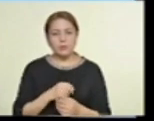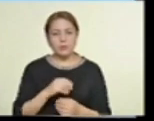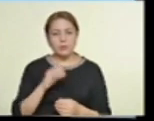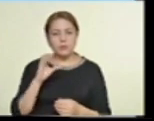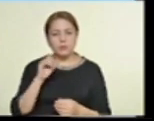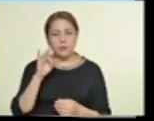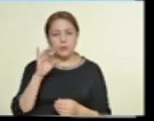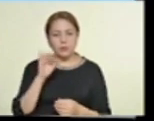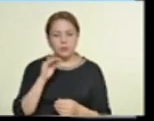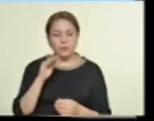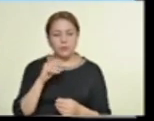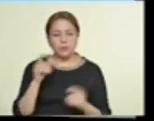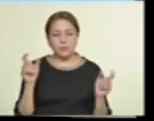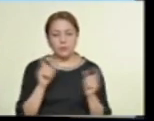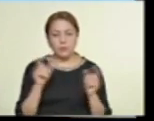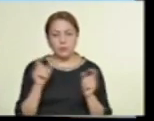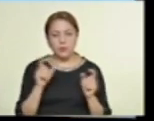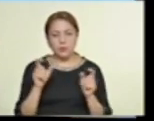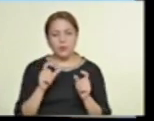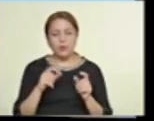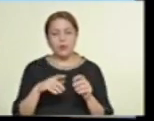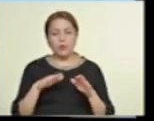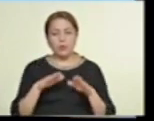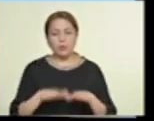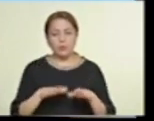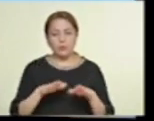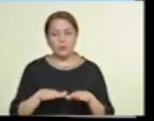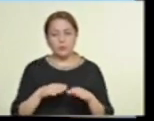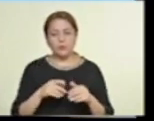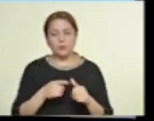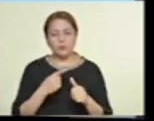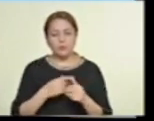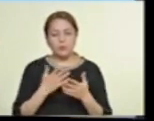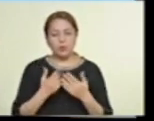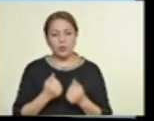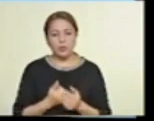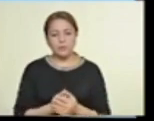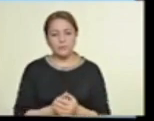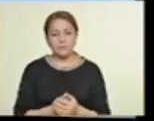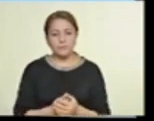sarrof do'konidagi o'rindiq nomidan olingan ekan.